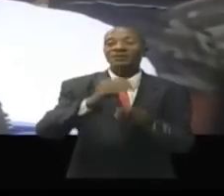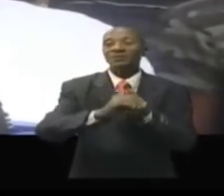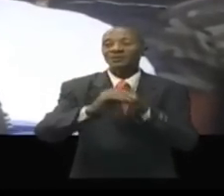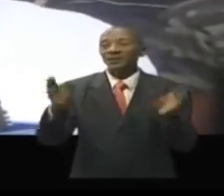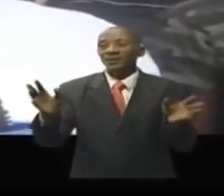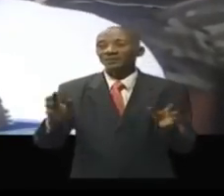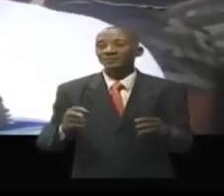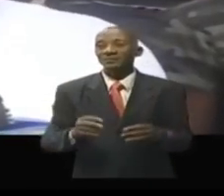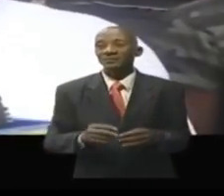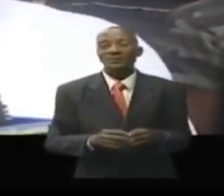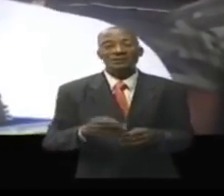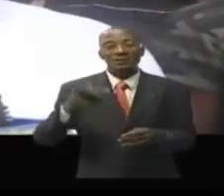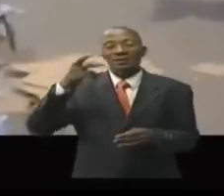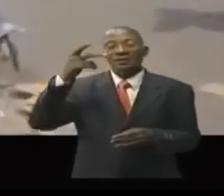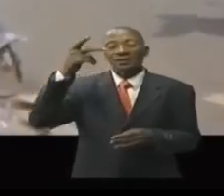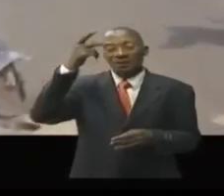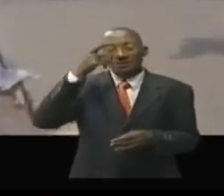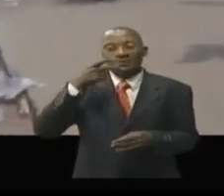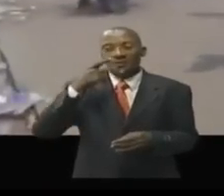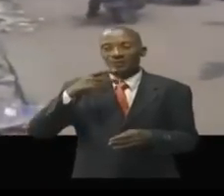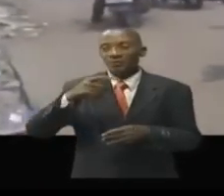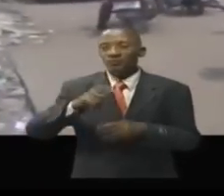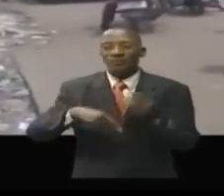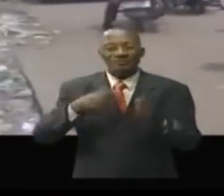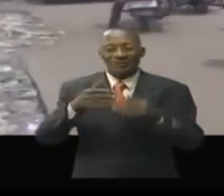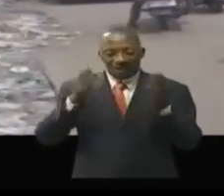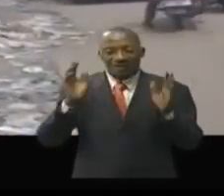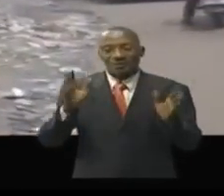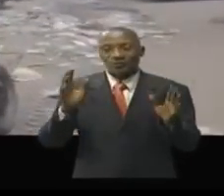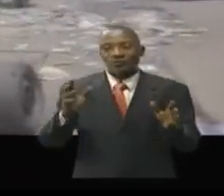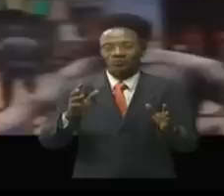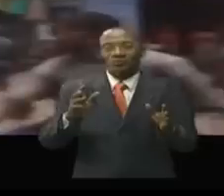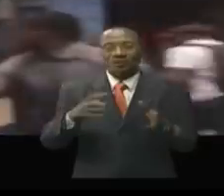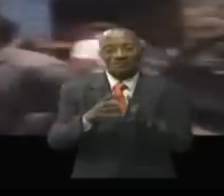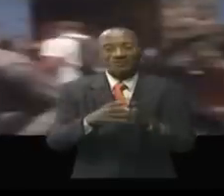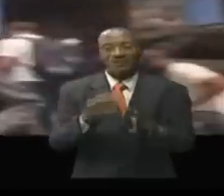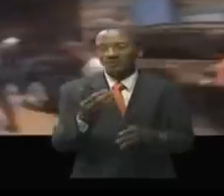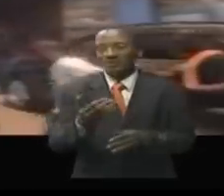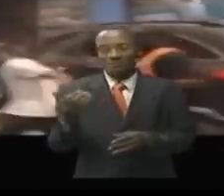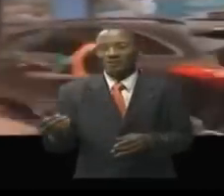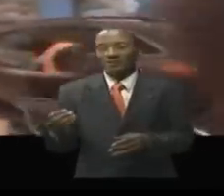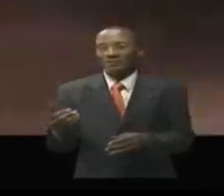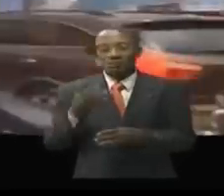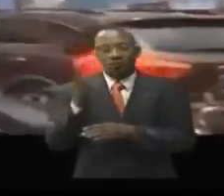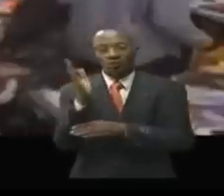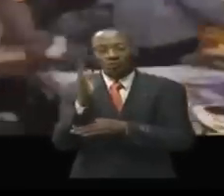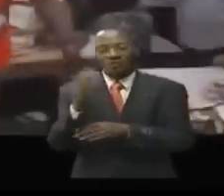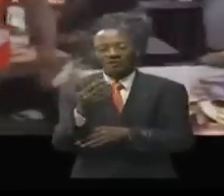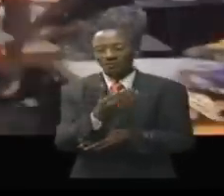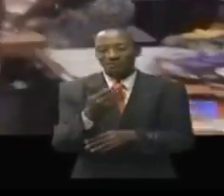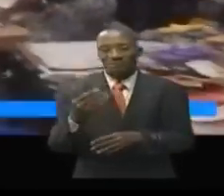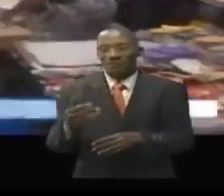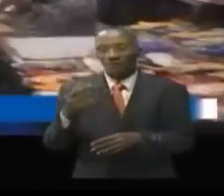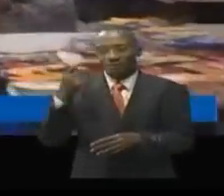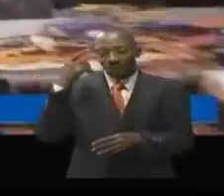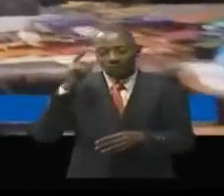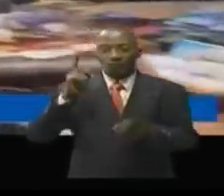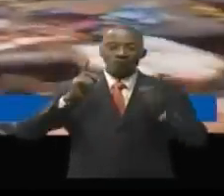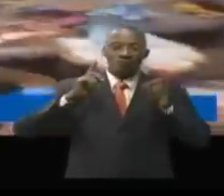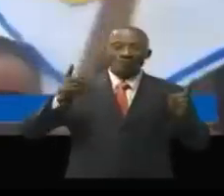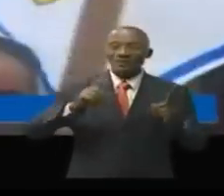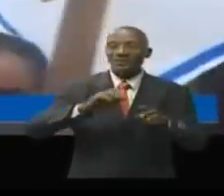que le calme puisse revenir. Pour rappel, la commune d'Ngalima est située à l'ouest de la ville province de Kinshasa avec